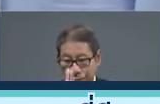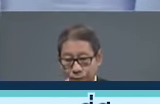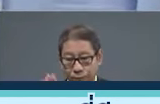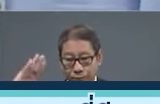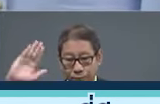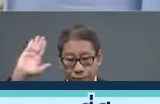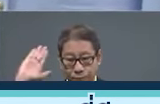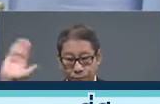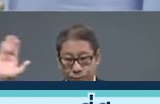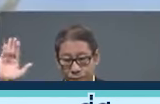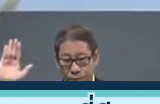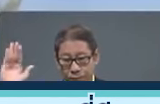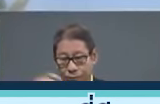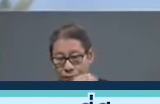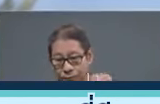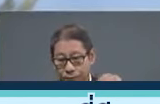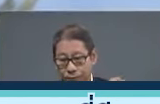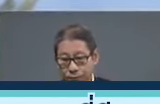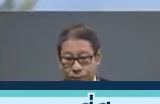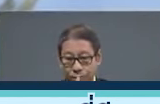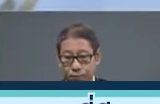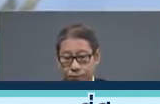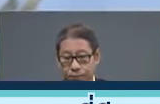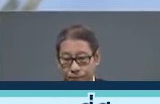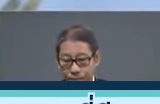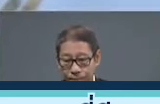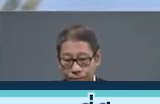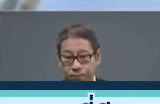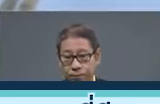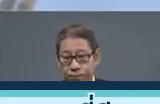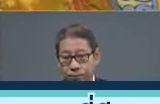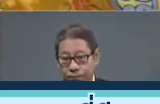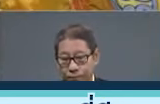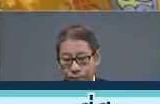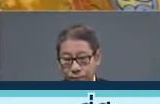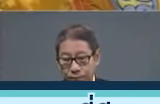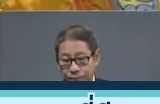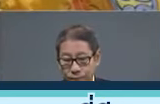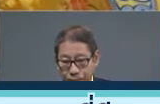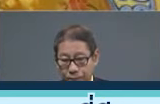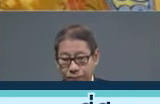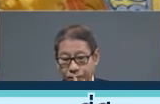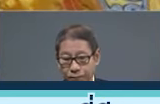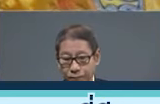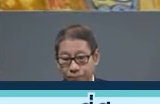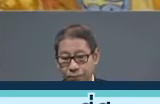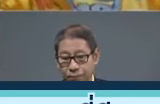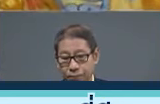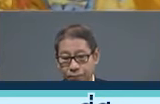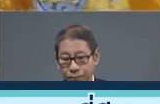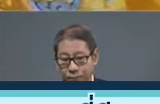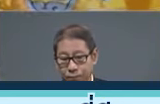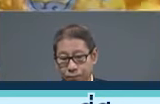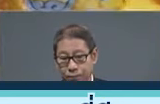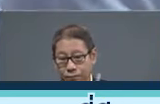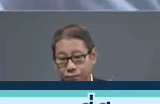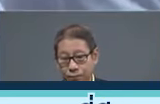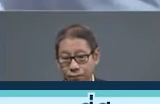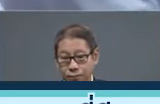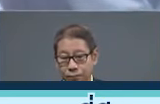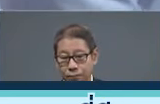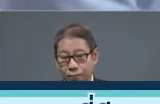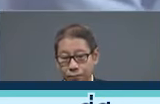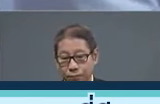ว28กรกฎาคม2567 นายสาวจิราพรสิทธุไพรรัฐมนตรีประจำสำนักนายกรัฐมนตรี